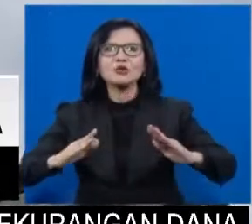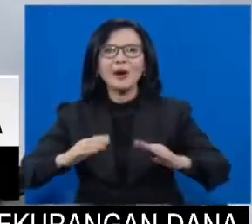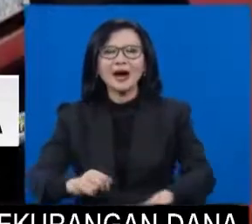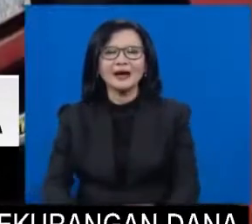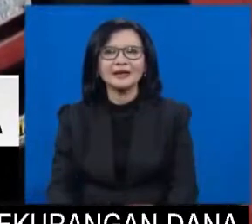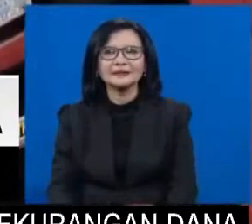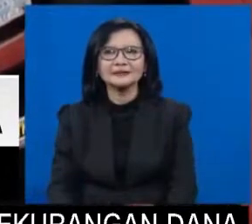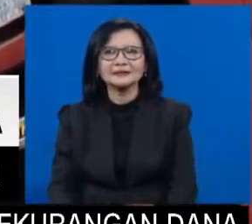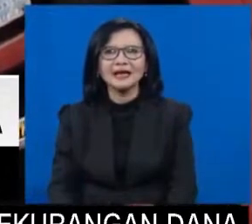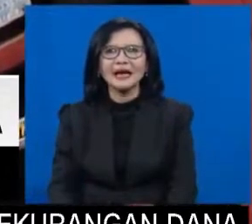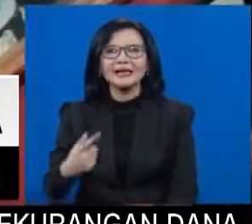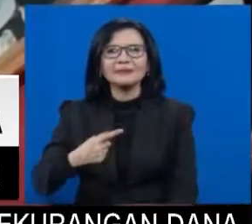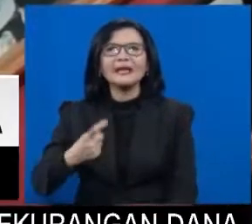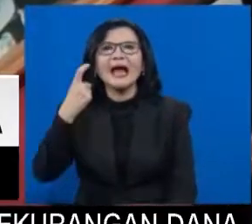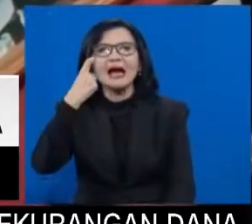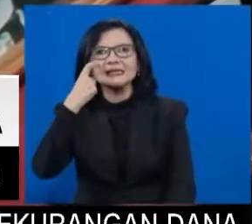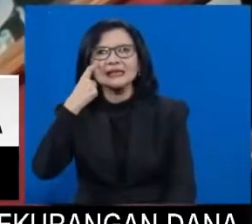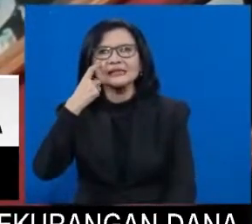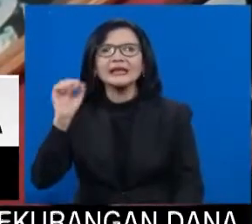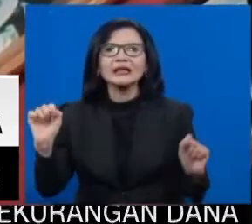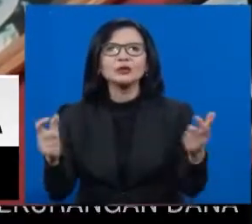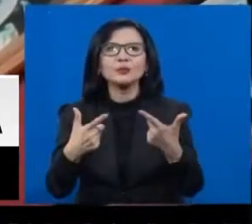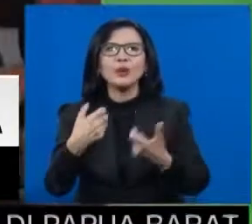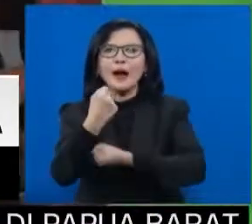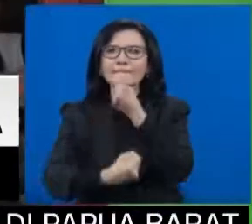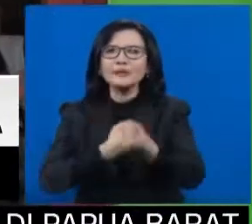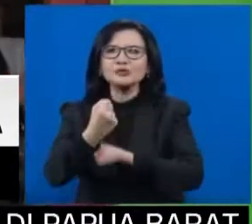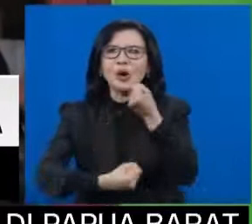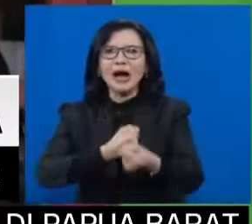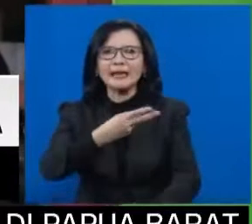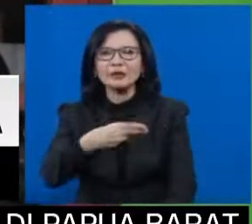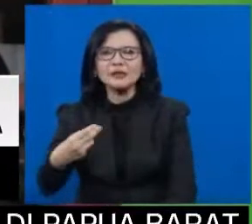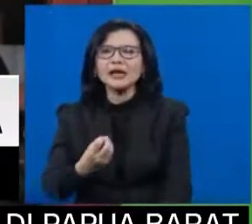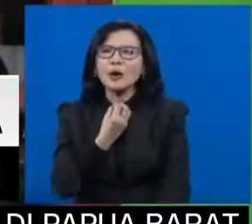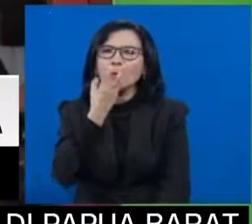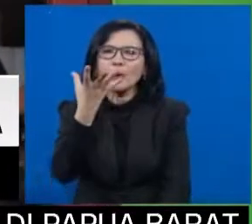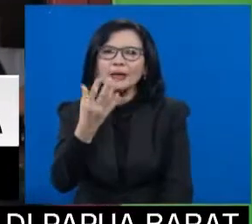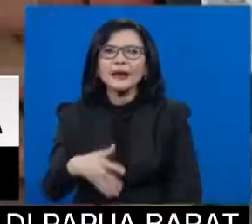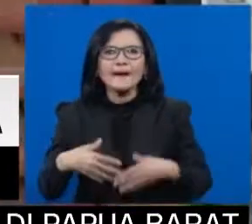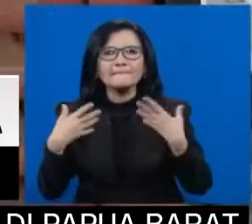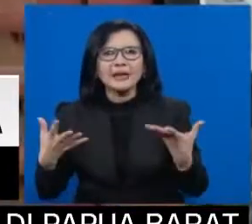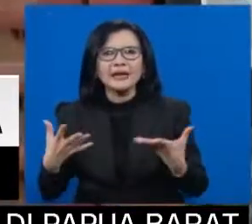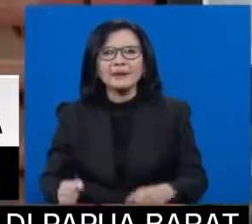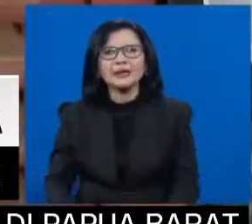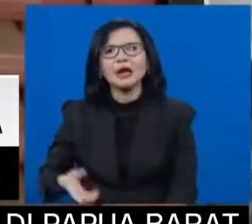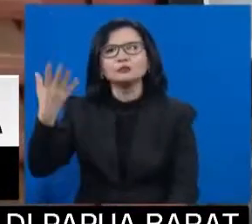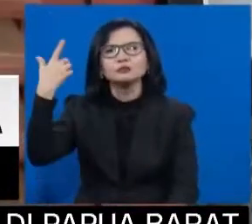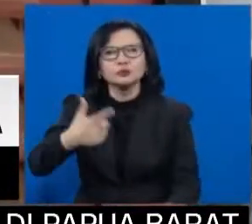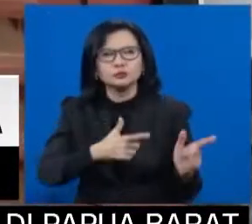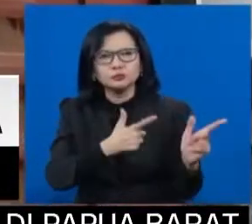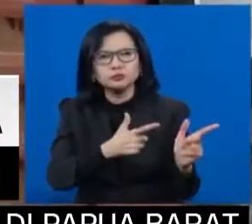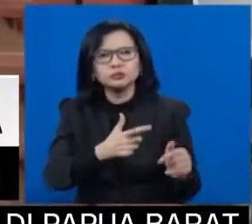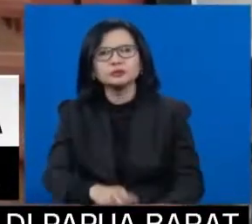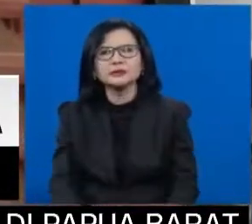Abah Aran menjadi saksi hidup perjuangan bangsa ini merdeka, mengungkapkan bagaimana nyawa menjadi taruhan saat itu.